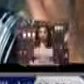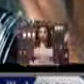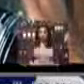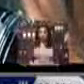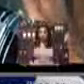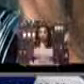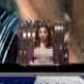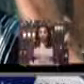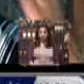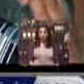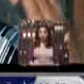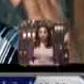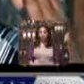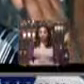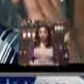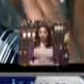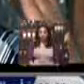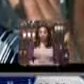ايه